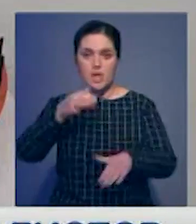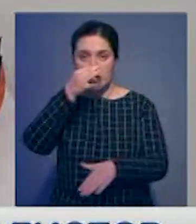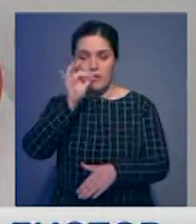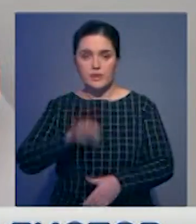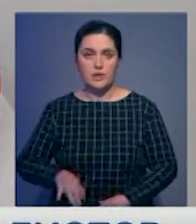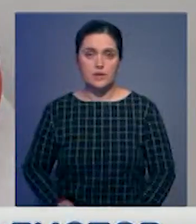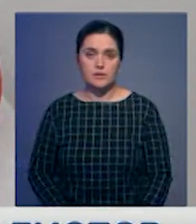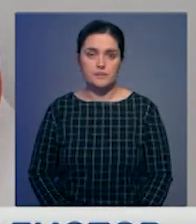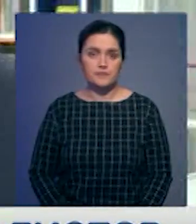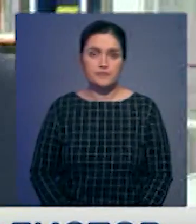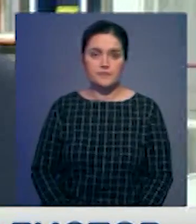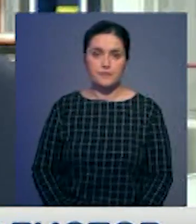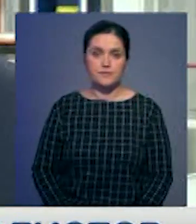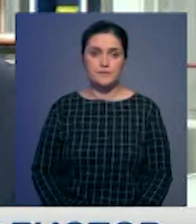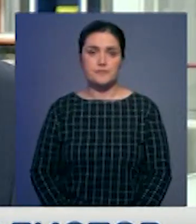практические навыки.